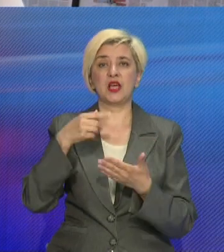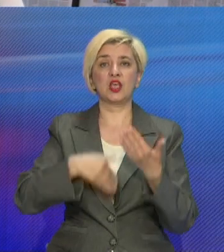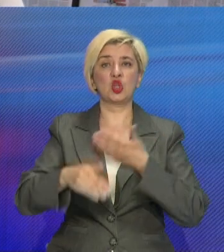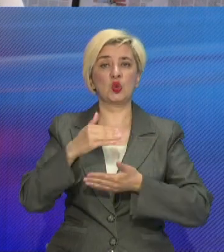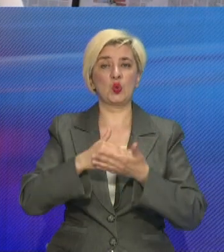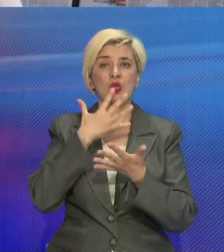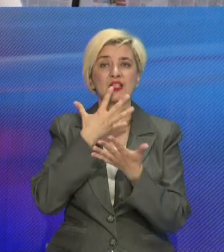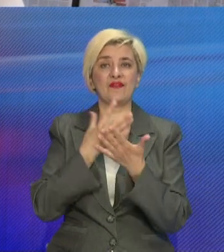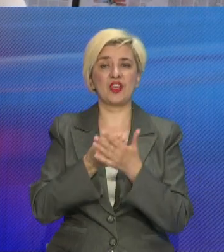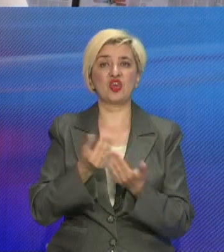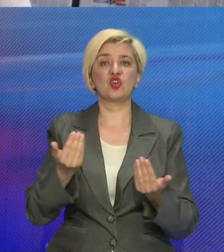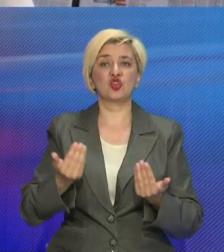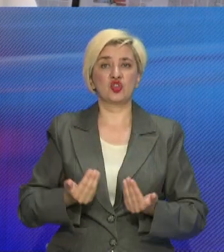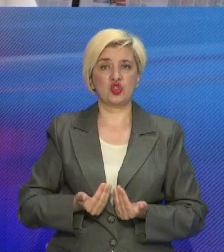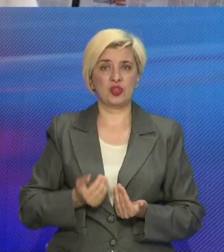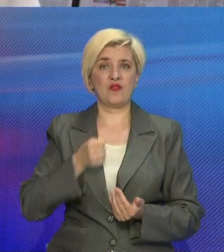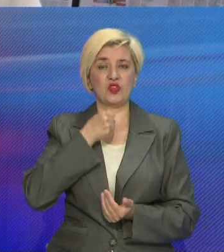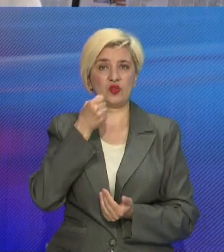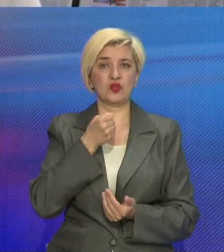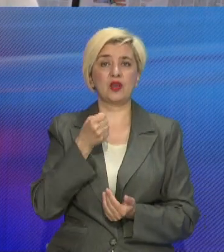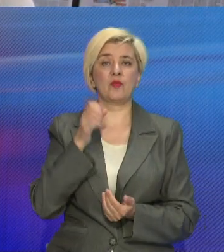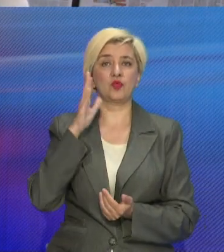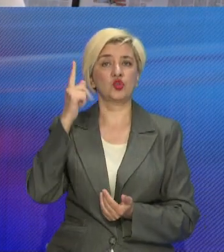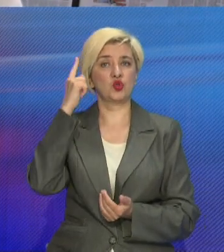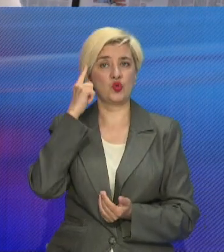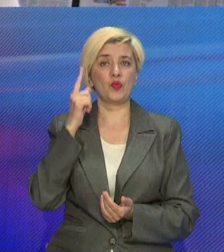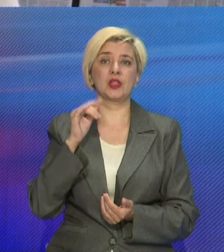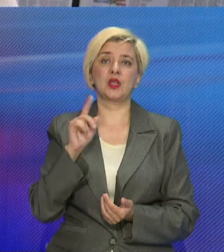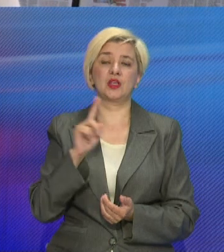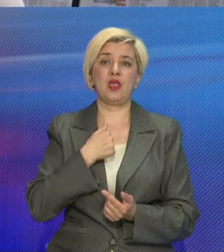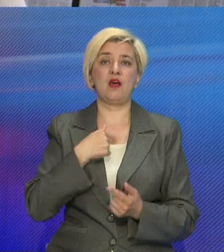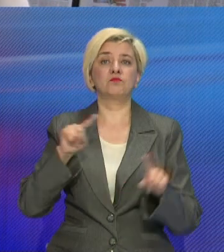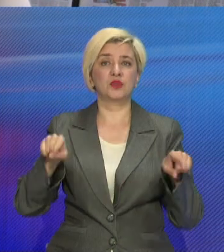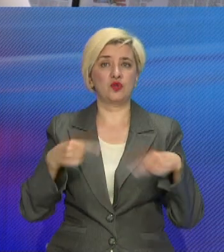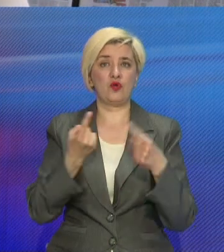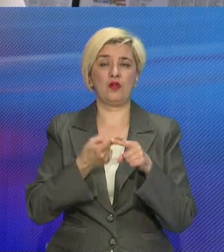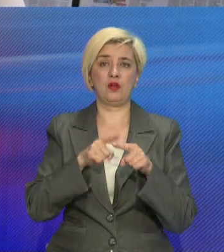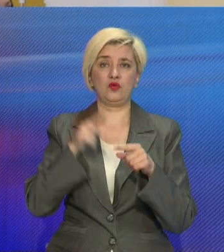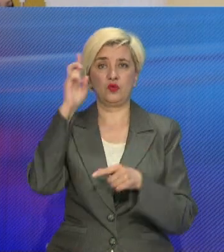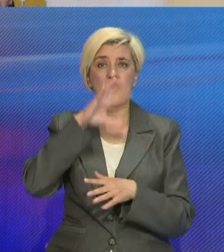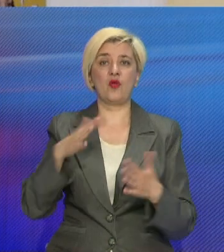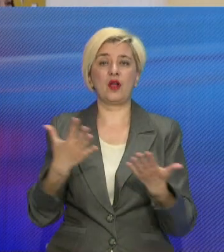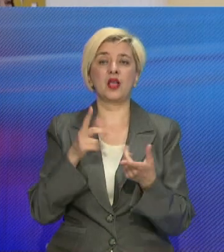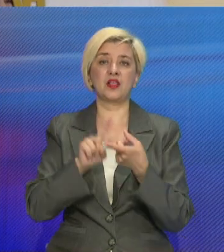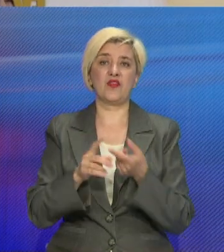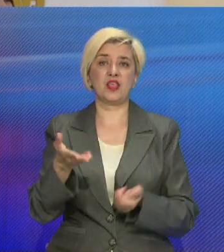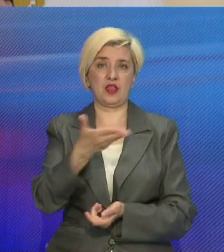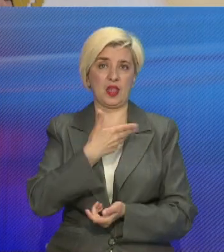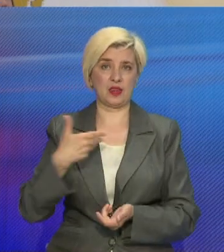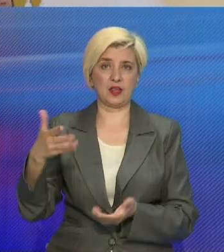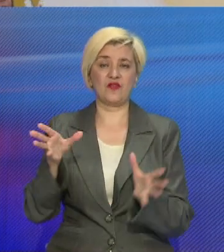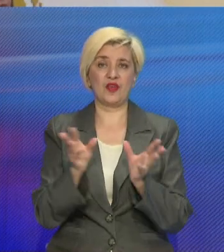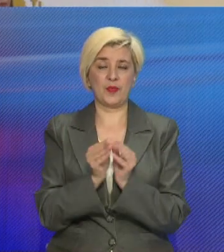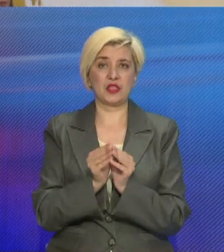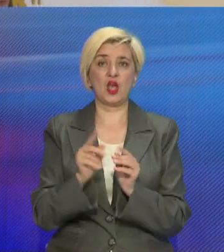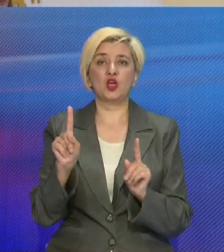и думать, я строю эту страну, а какая она зависит вот от них самих, от нас вместе. Каб на земле все отрымливалось,